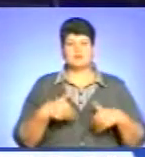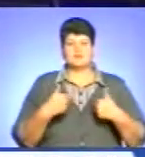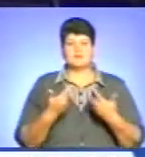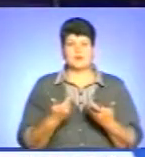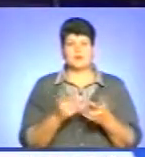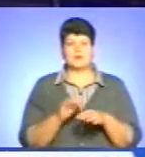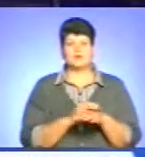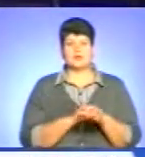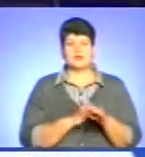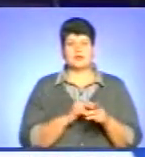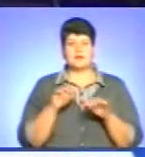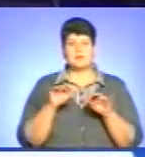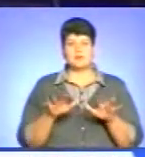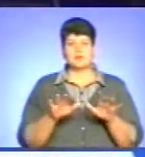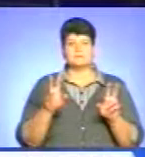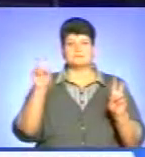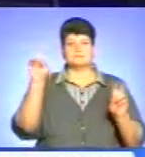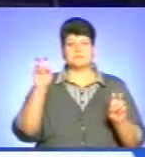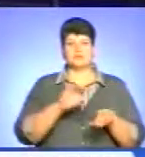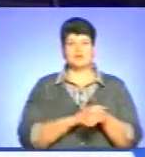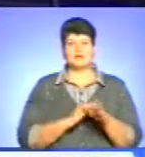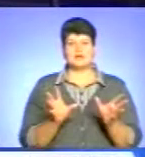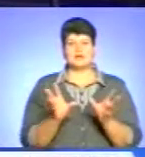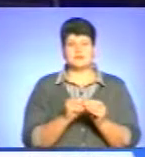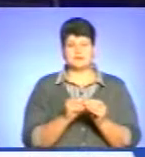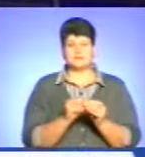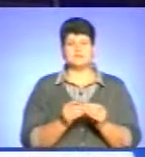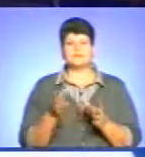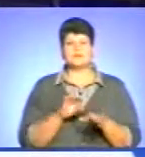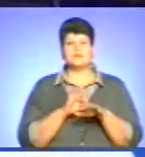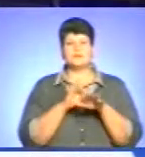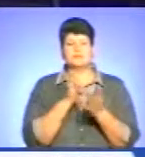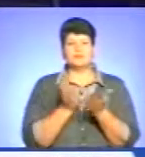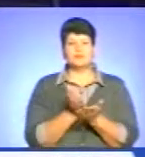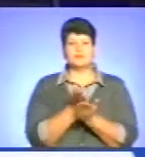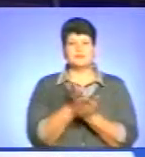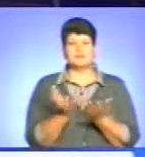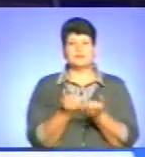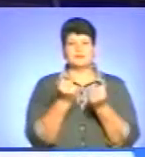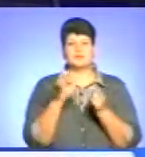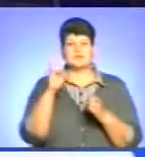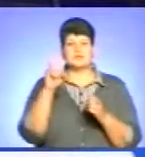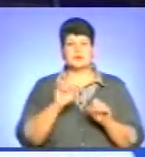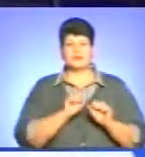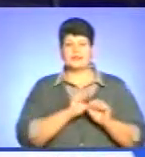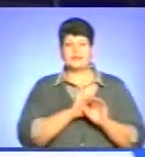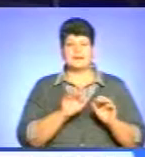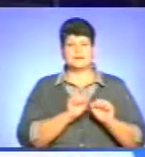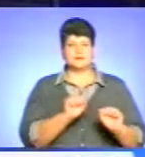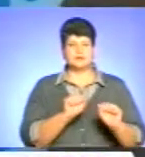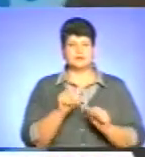марафон «Милосердя разом». Проект спрямований на підтримку соціально незахищених категорій дітей і молоді. Деталі у